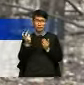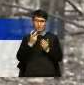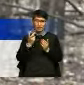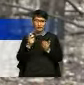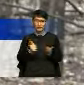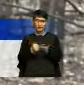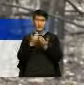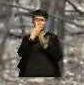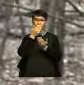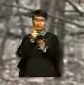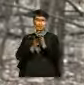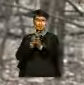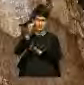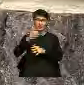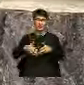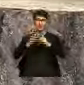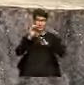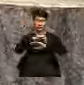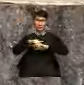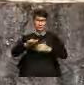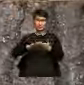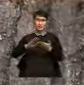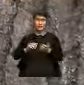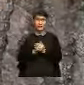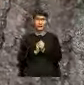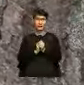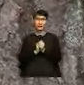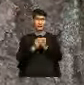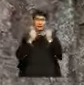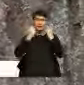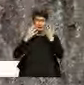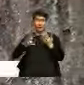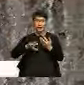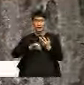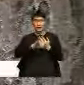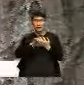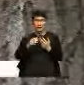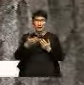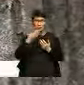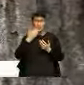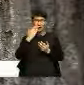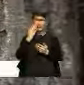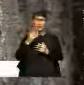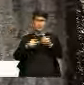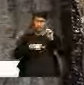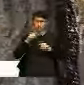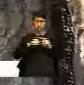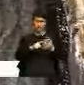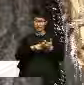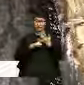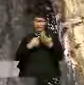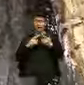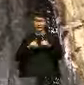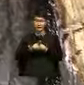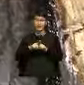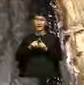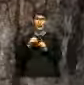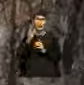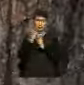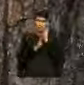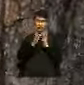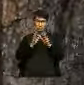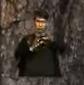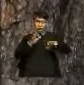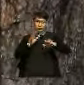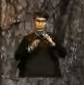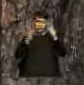관찰하고 사육할 수 있는 시설을 마련할 예정입니다. 장수하늘소의 새로운 먹이 식물 등장과 함께 다시 한번 산림 곤충 자원의